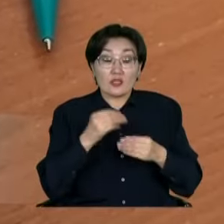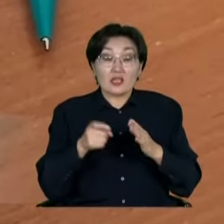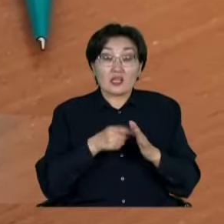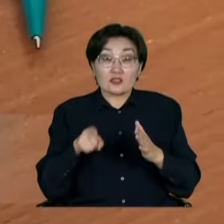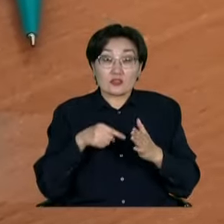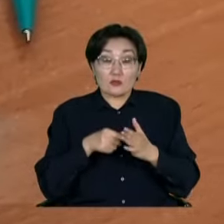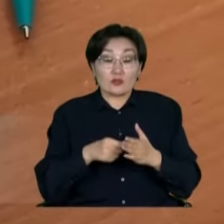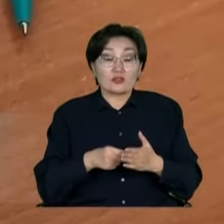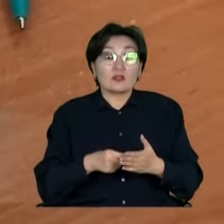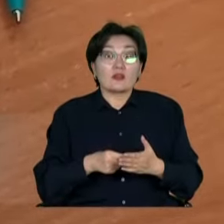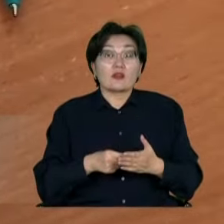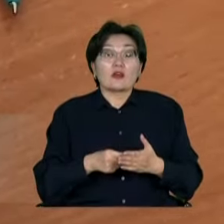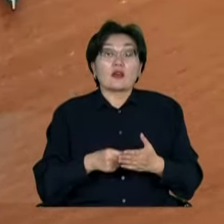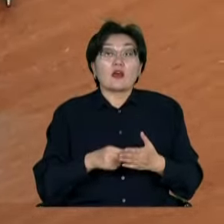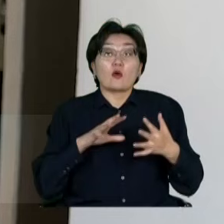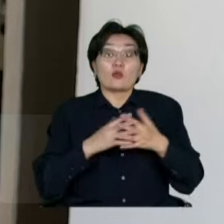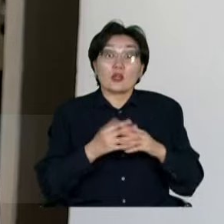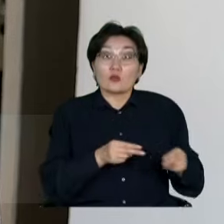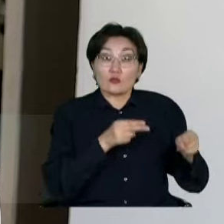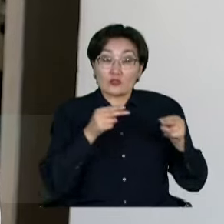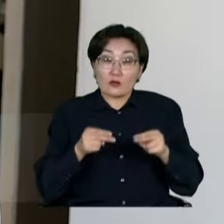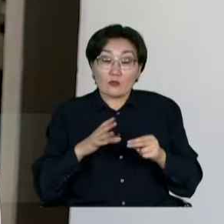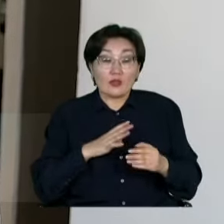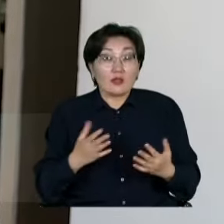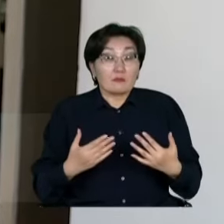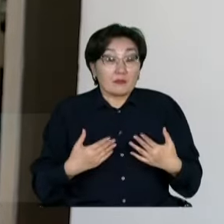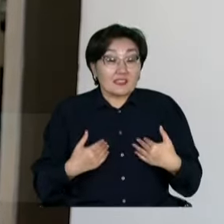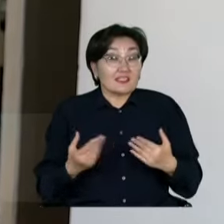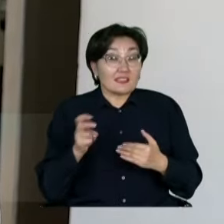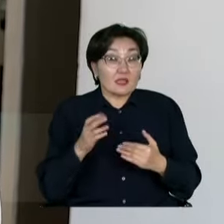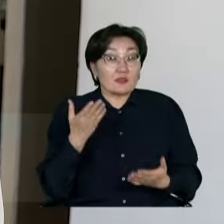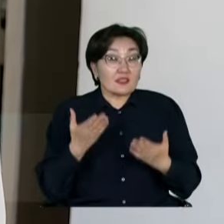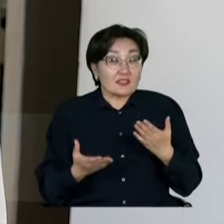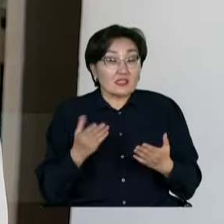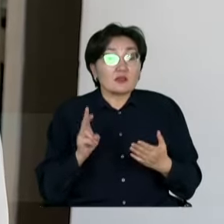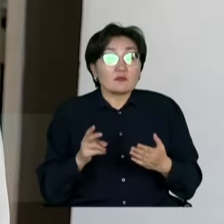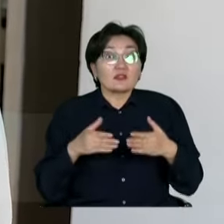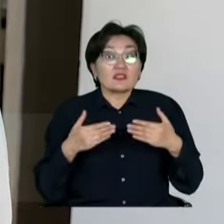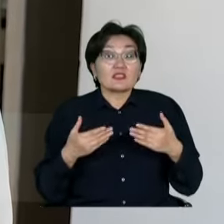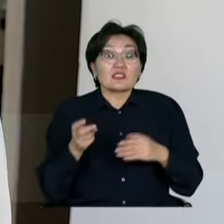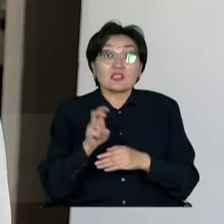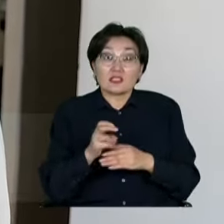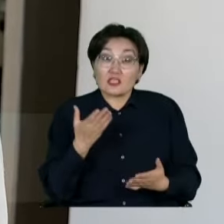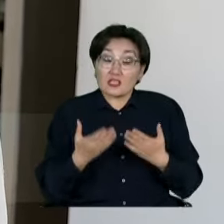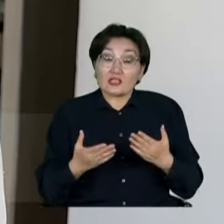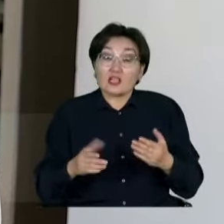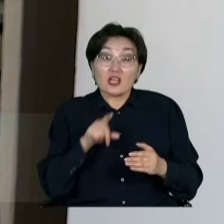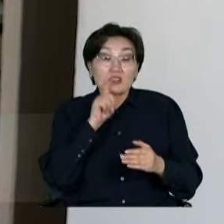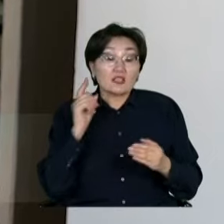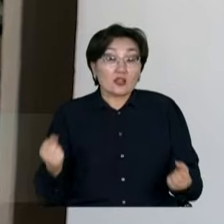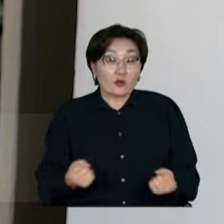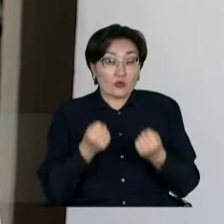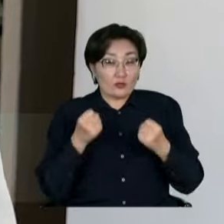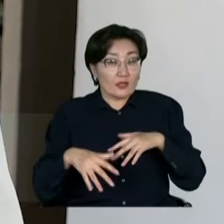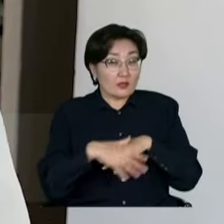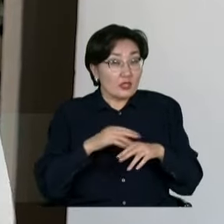қаласындағы Тұрғысын ауылына көшіп келген екен. Біз келмесек кім келеді? Егер де жастар қолдамаса, осы халықты аяққа тұрғызбасақ,